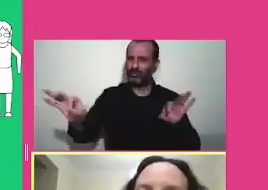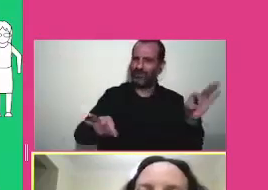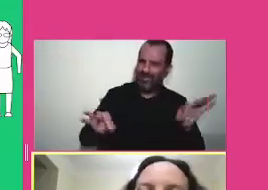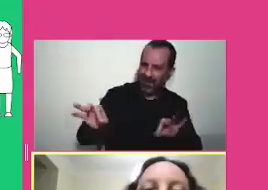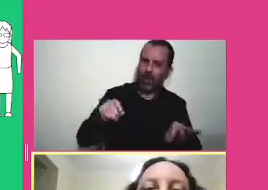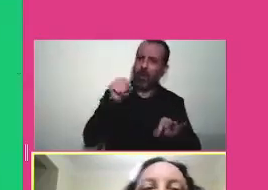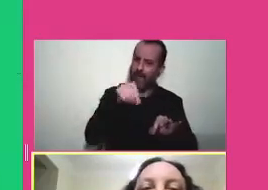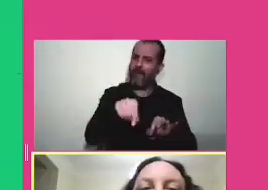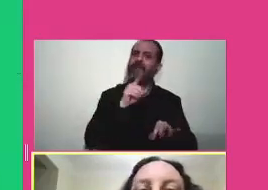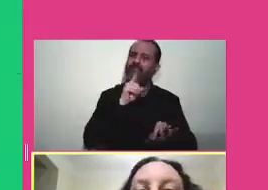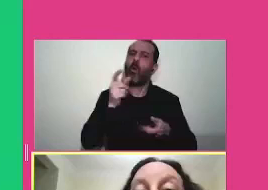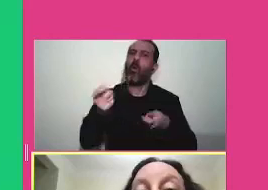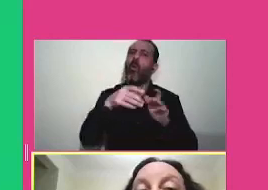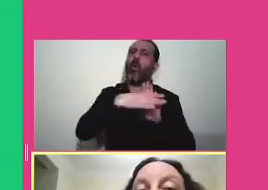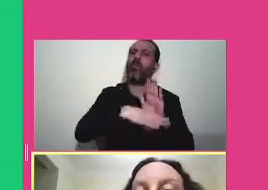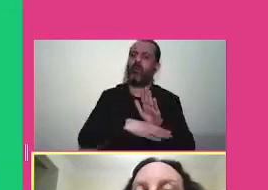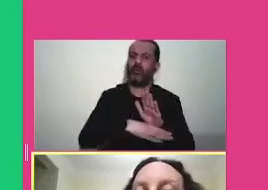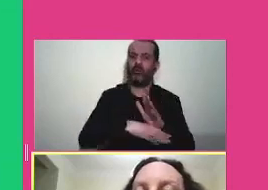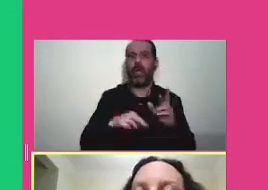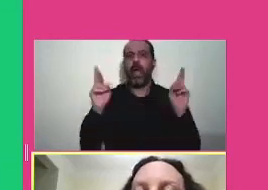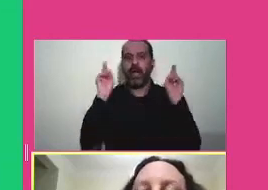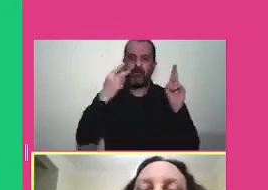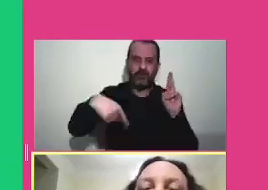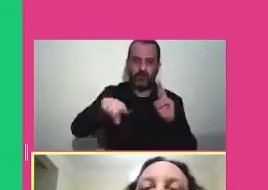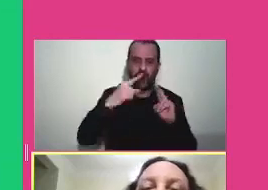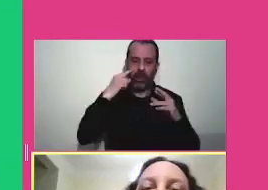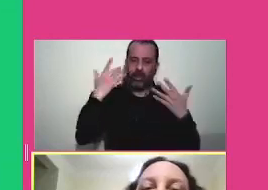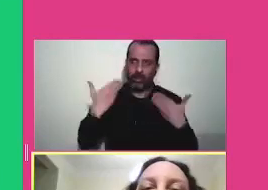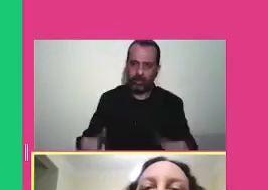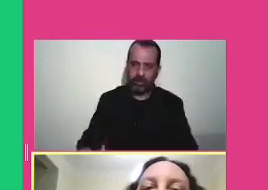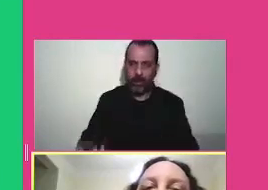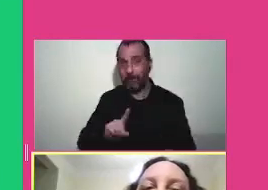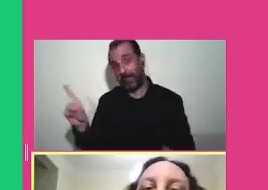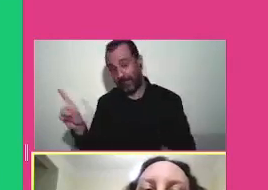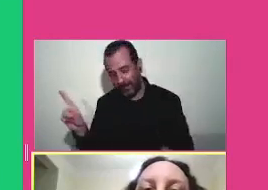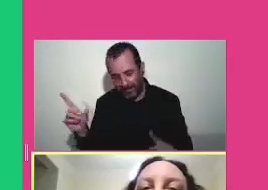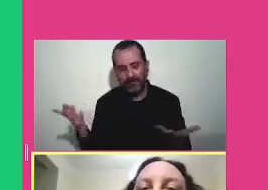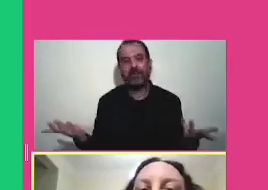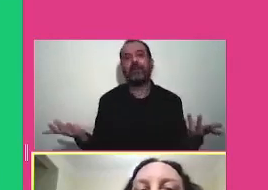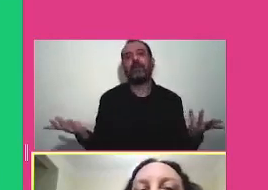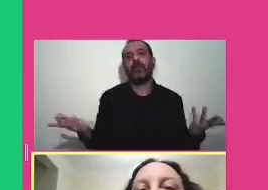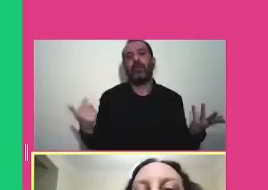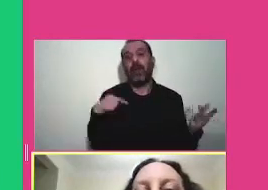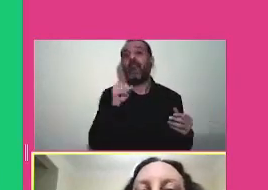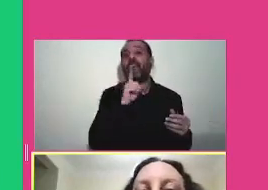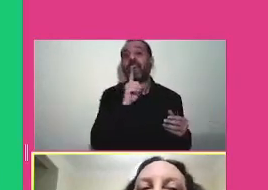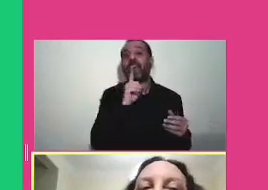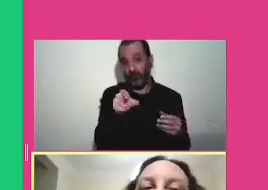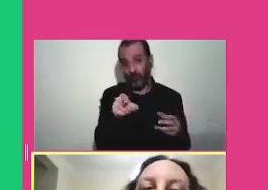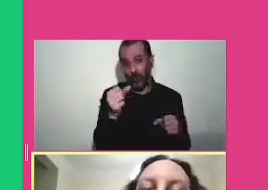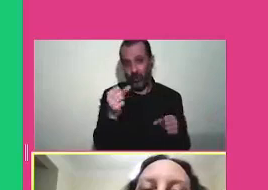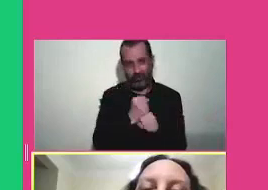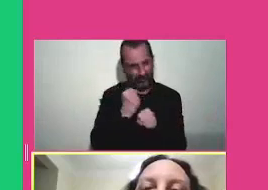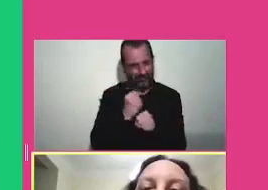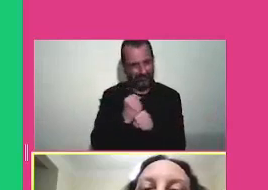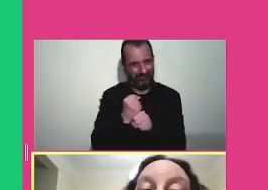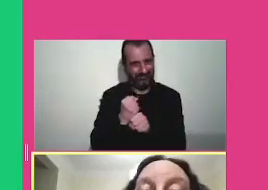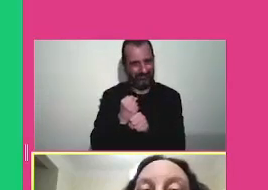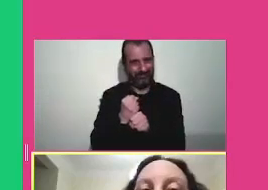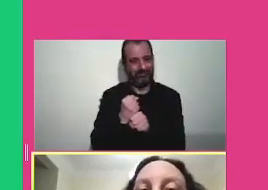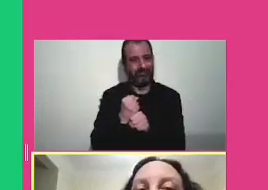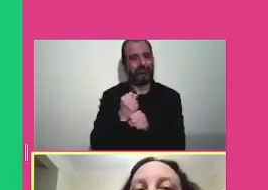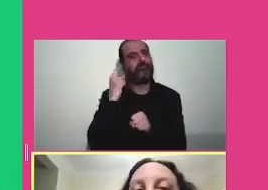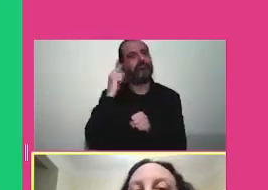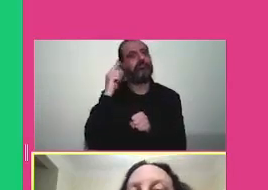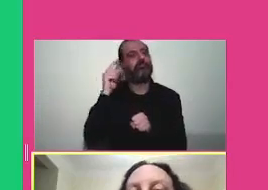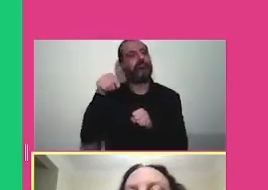δημιουργήσουμε. Ελπίζω να μην σας κούρασα πολύ. Όπως είπα και στην αρχή, το έργο αυτό υλοποιείται στο πλαίσιο